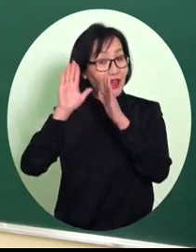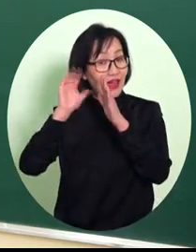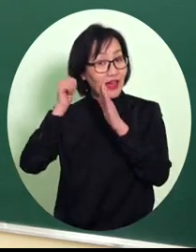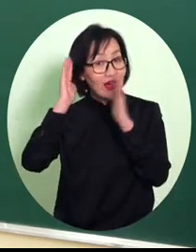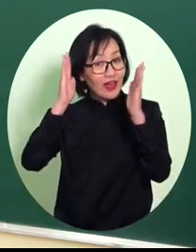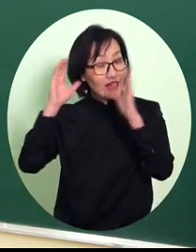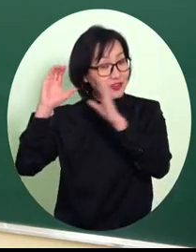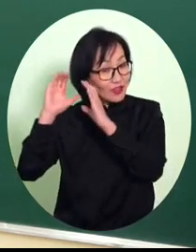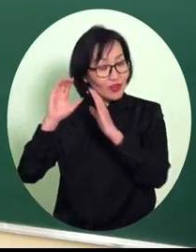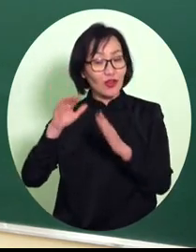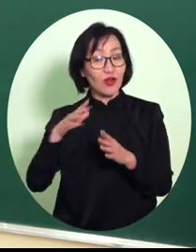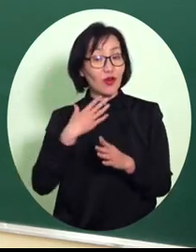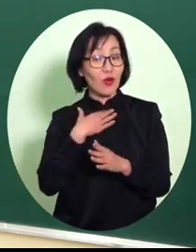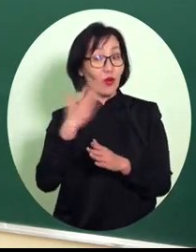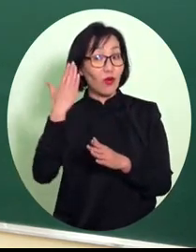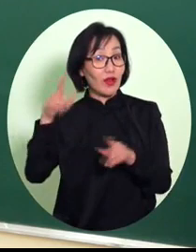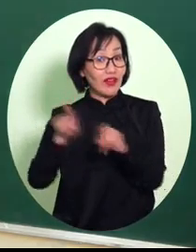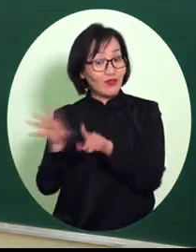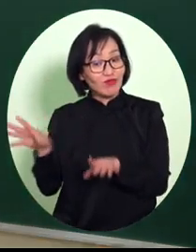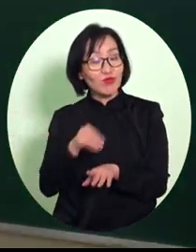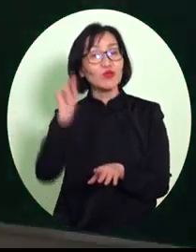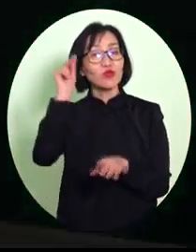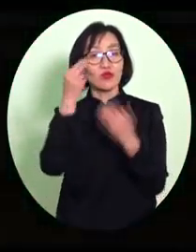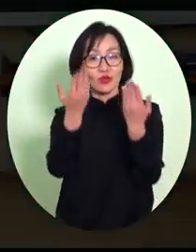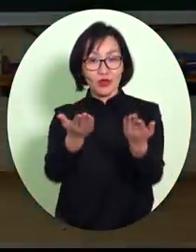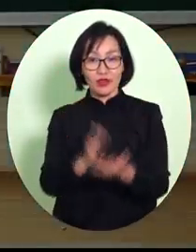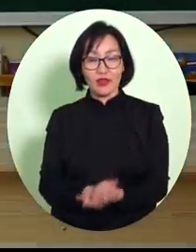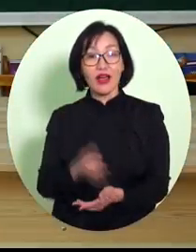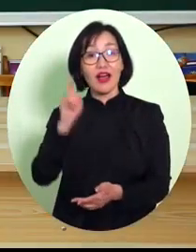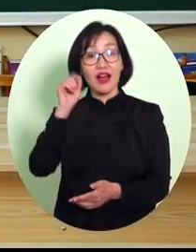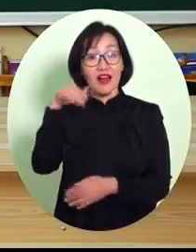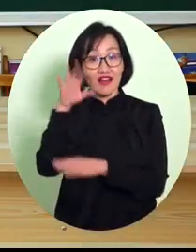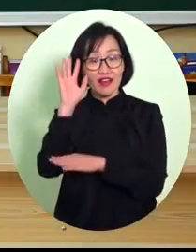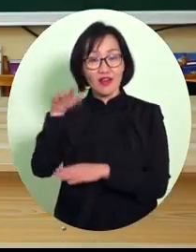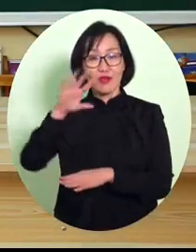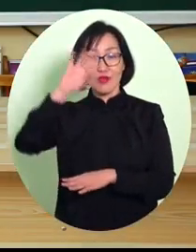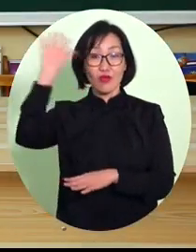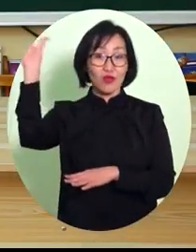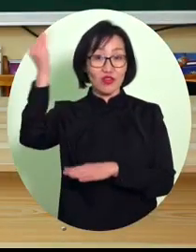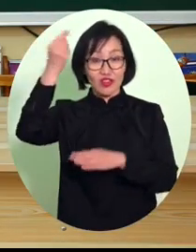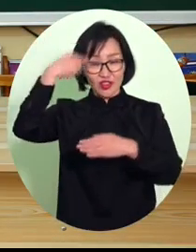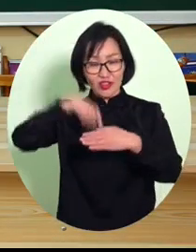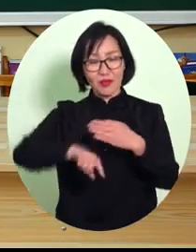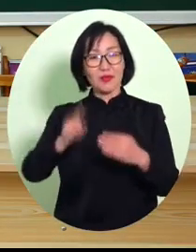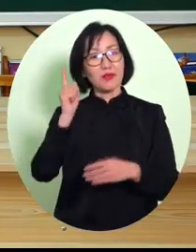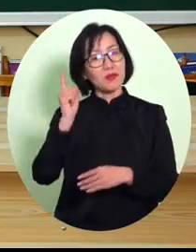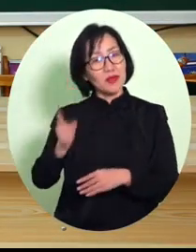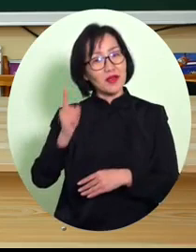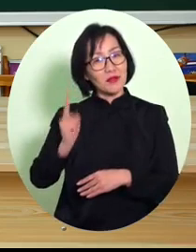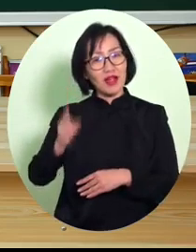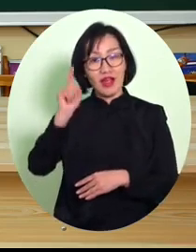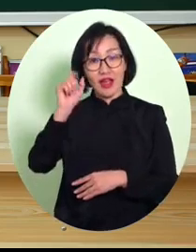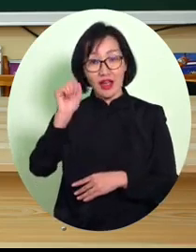сонсож, үншиг урнаар уншиж сурцгаагаарай. Хавар. Мөнх тэнгэрийн дор мянган